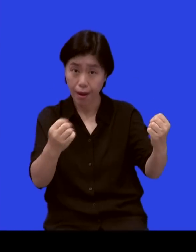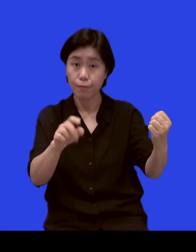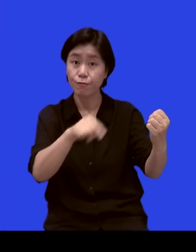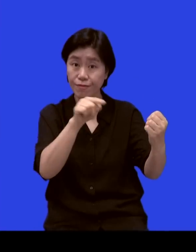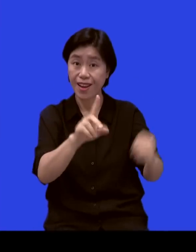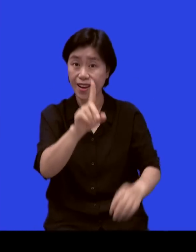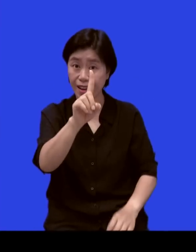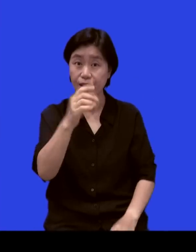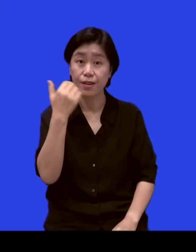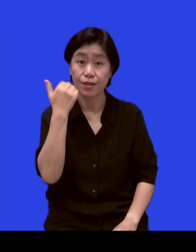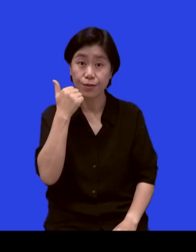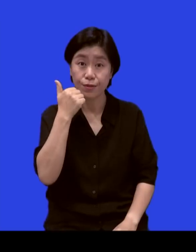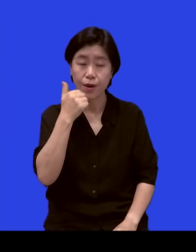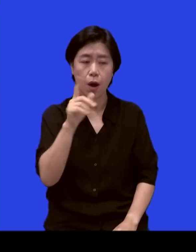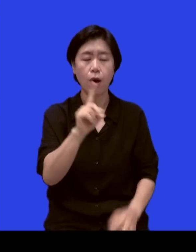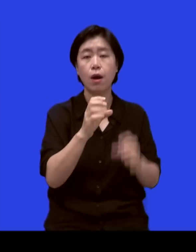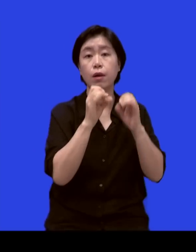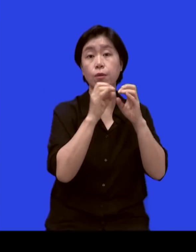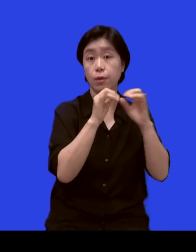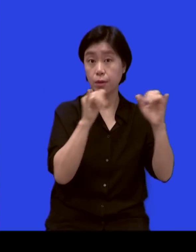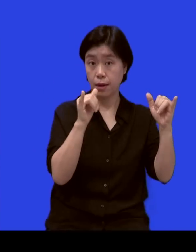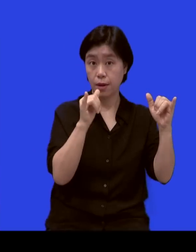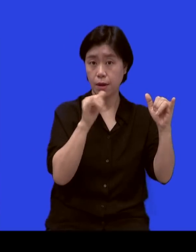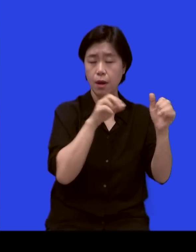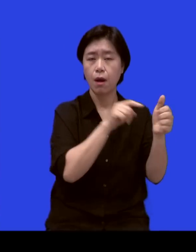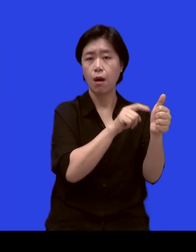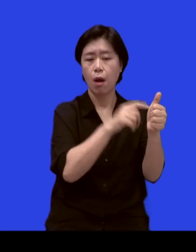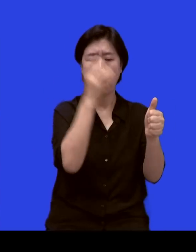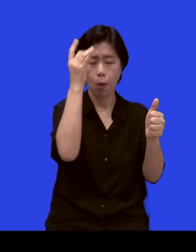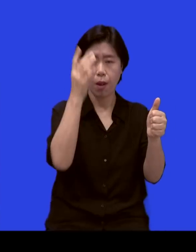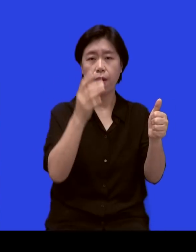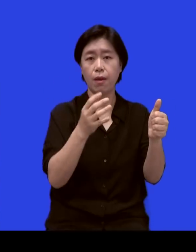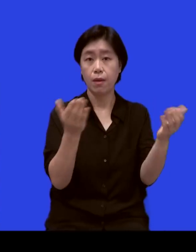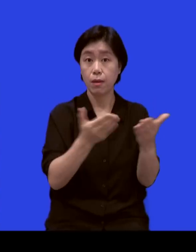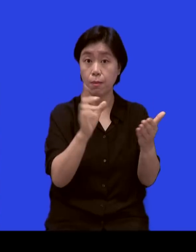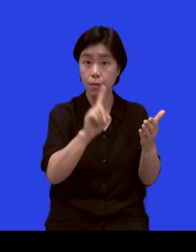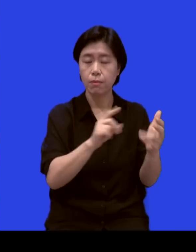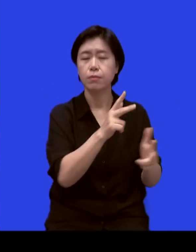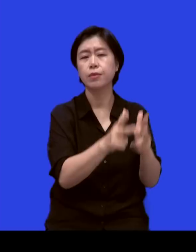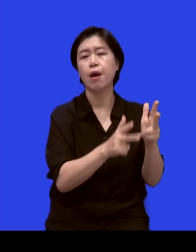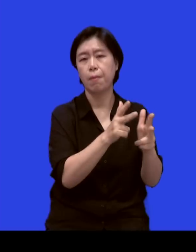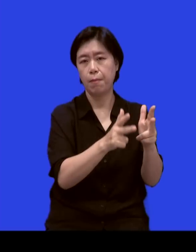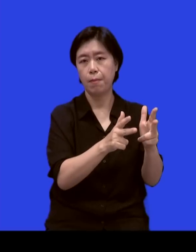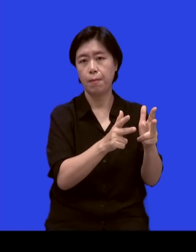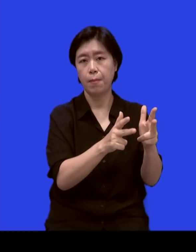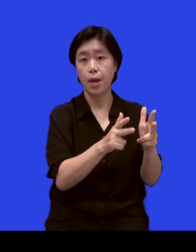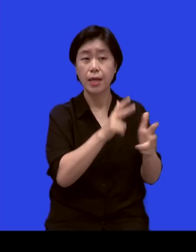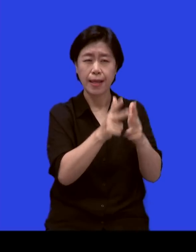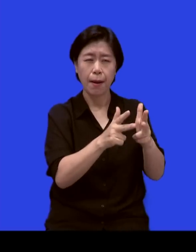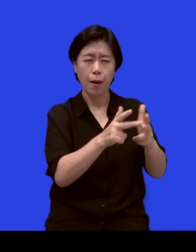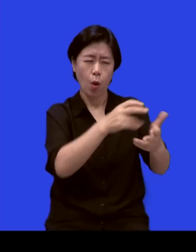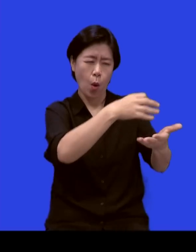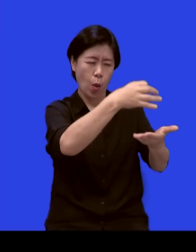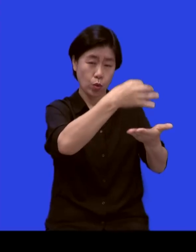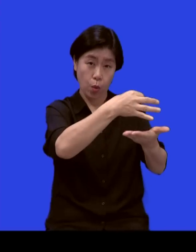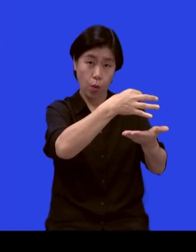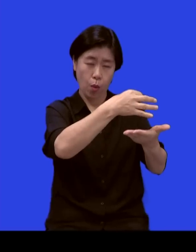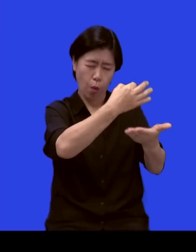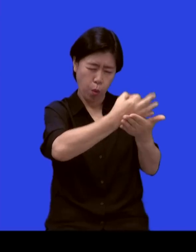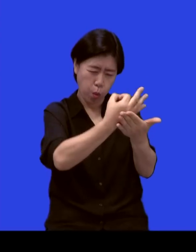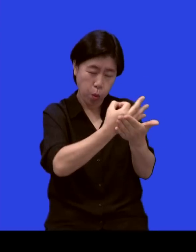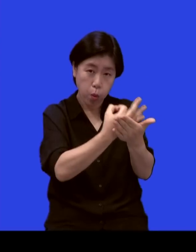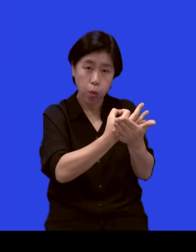근데 어떤 선교사님은 사업을 하는 선교사님이 계신데 예. 그 선교사님은 미국에서